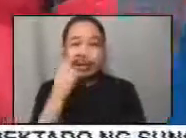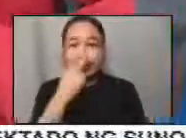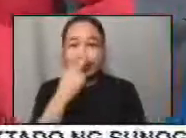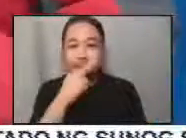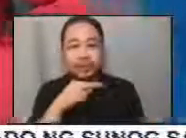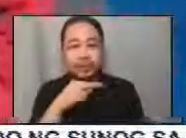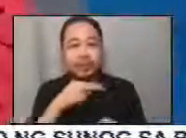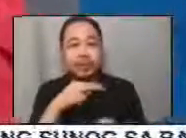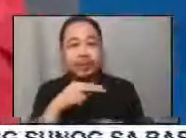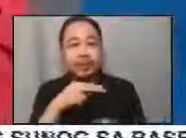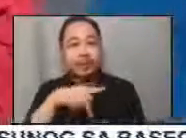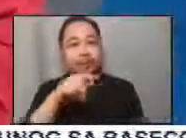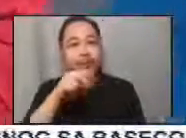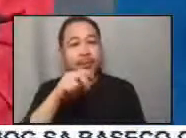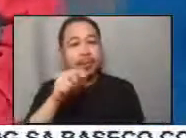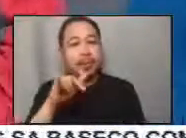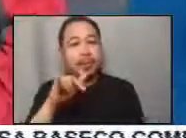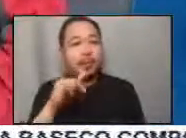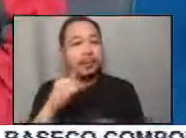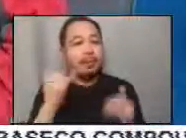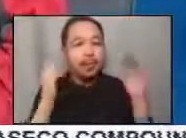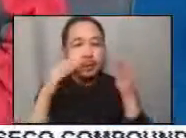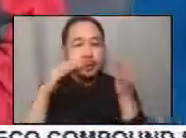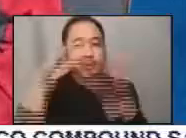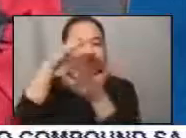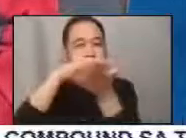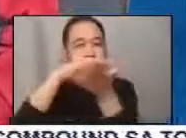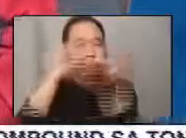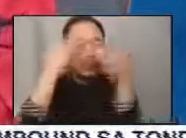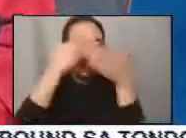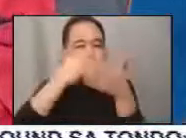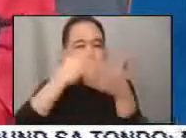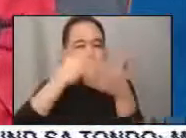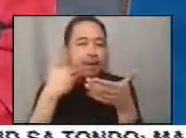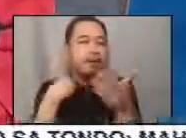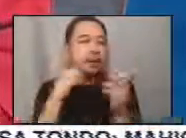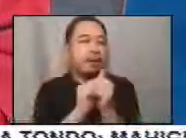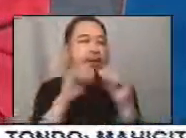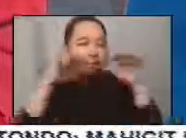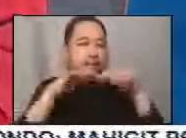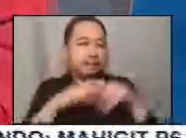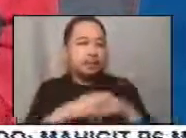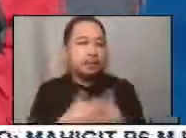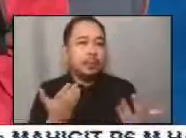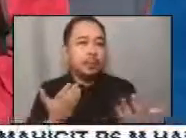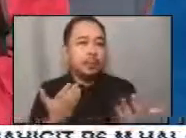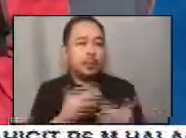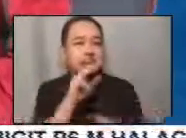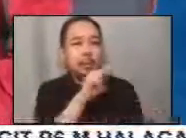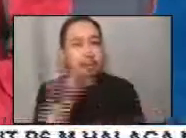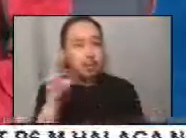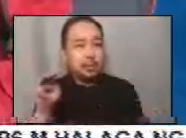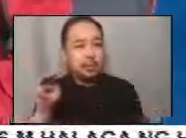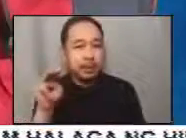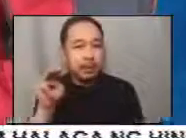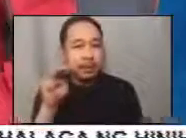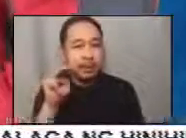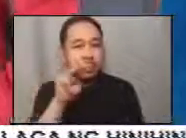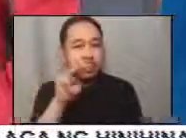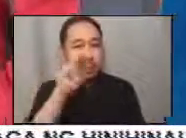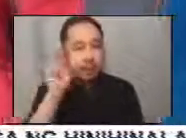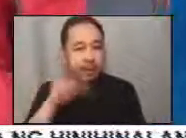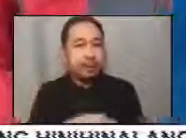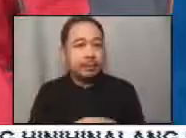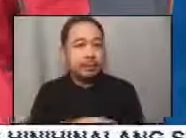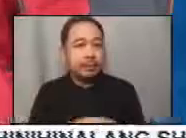Mula rito sa Pangasinan, pockets ng Northern Luzon, dito na rin sa kasamang Batanes at Babuyan Island, sa Eastern Seaboards naman,